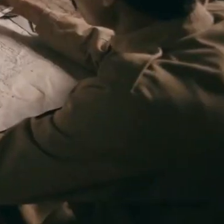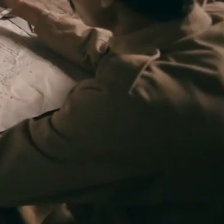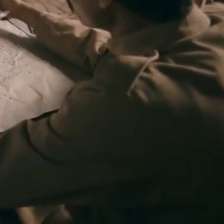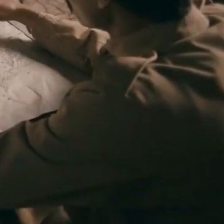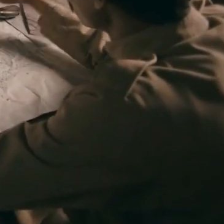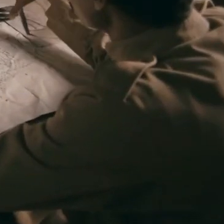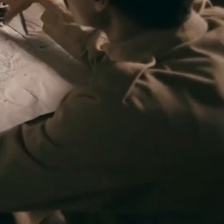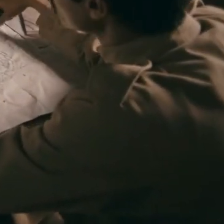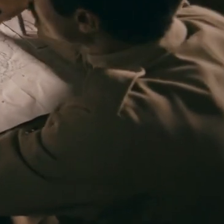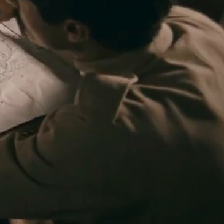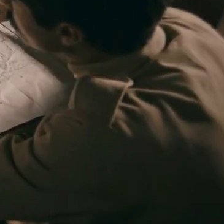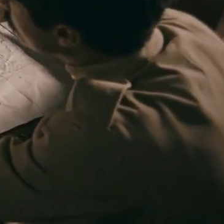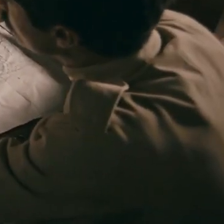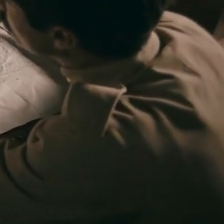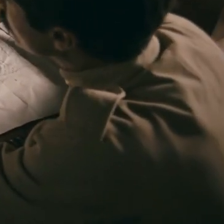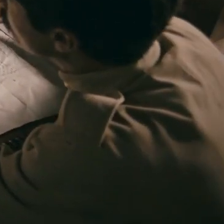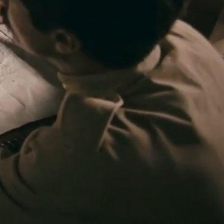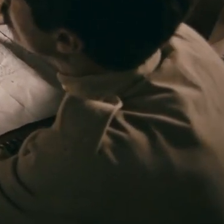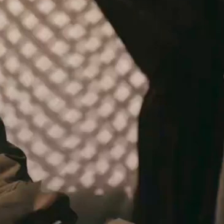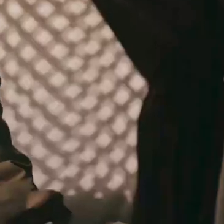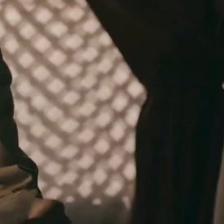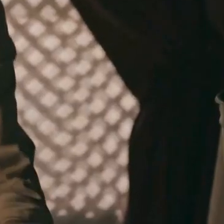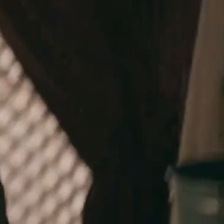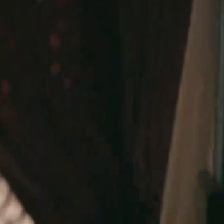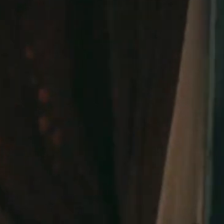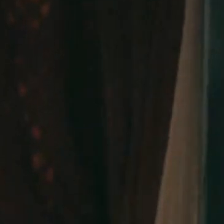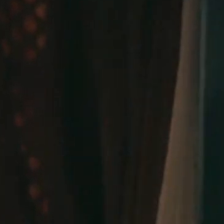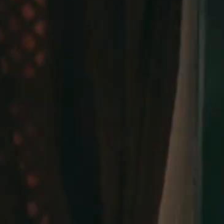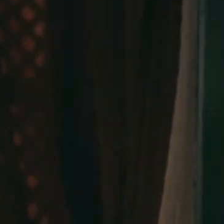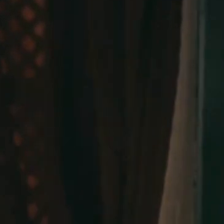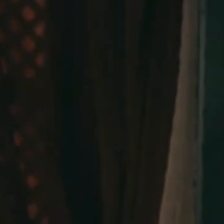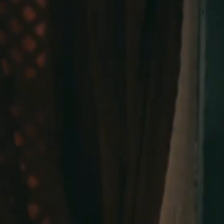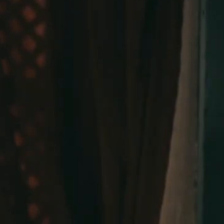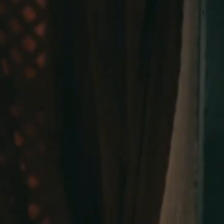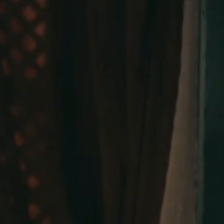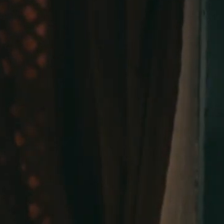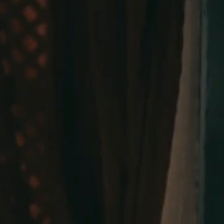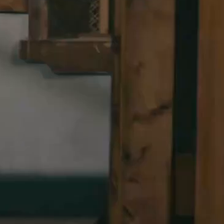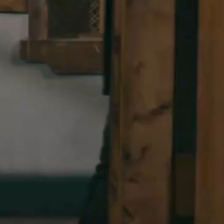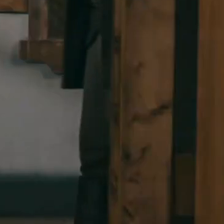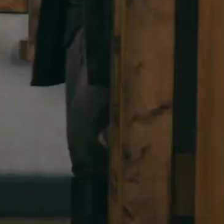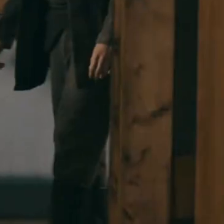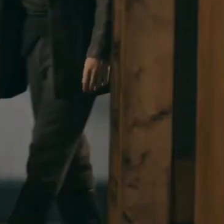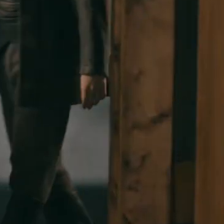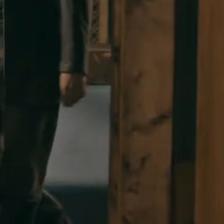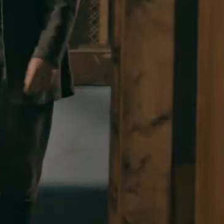Rafineriye geçildi. Masada oturmuş, kutudan çıkan kağıtları inceleyen Ali sesle ayaklanıp tabancasını